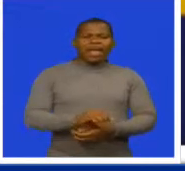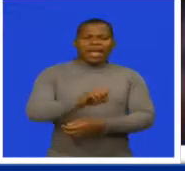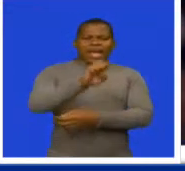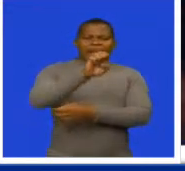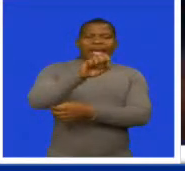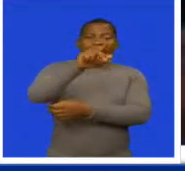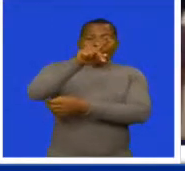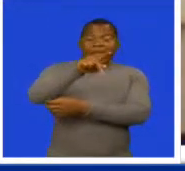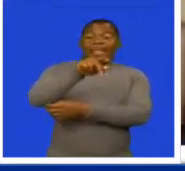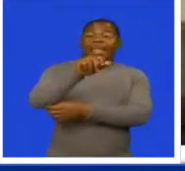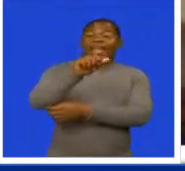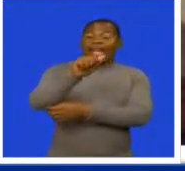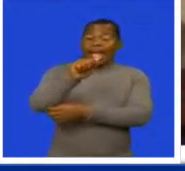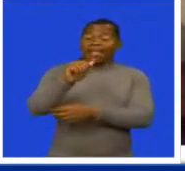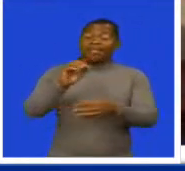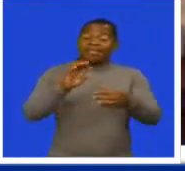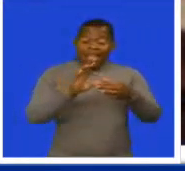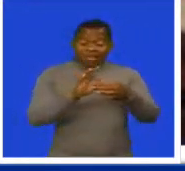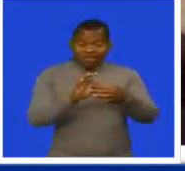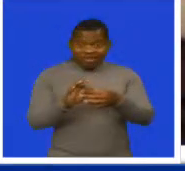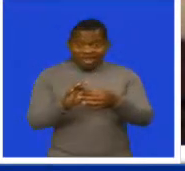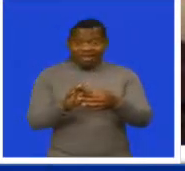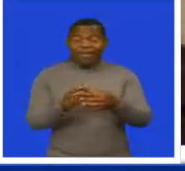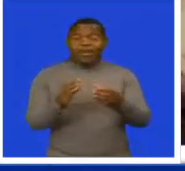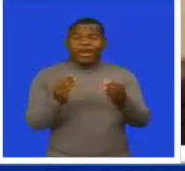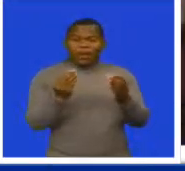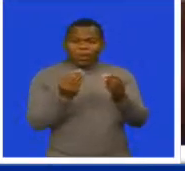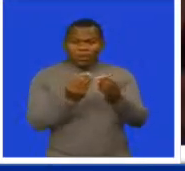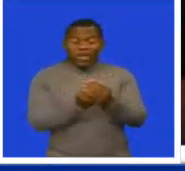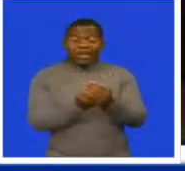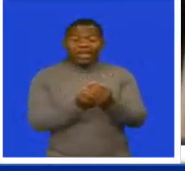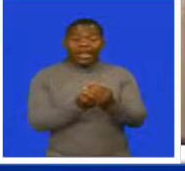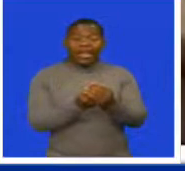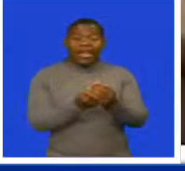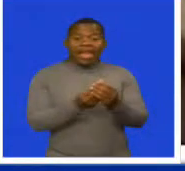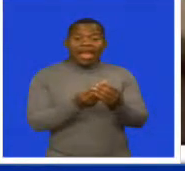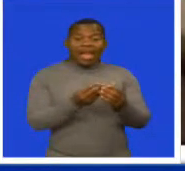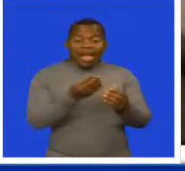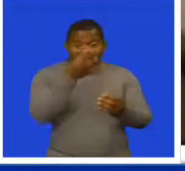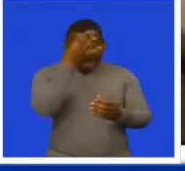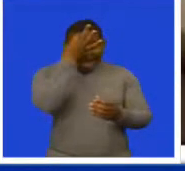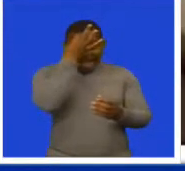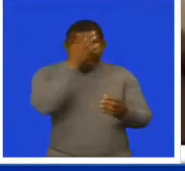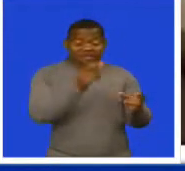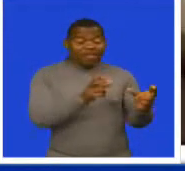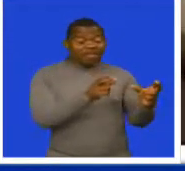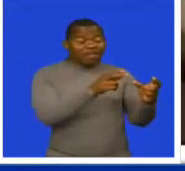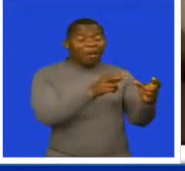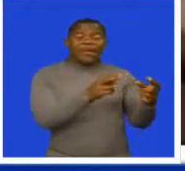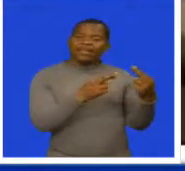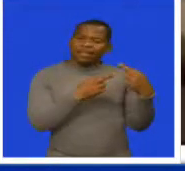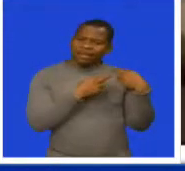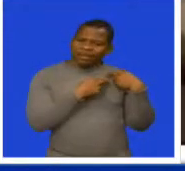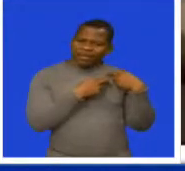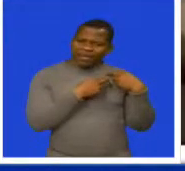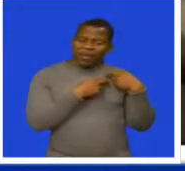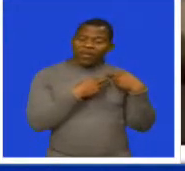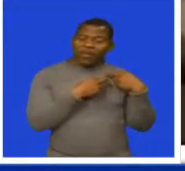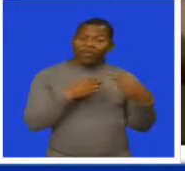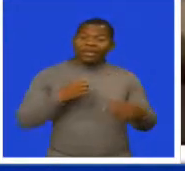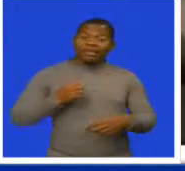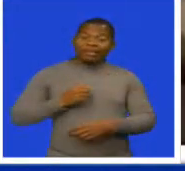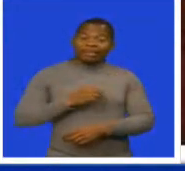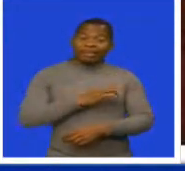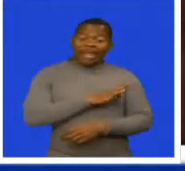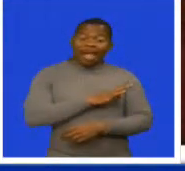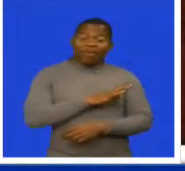iPishak ibemtsibe munye nemhlaba ekukhubheni lusuku lweHIV nekukhumbula lesabasishiyile ngaleli gciwane. Nasetikolweni ke